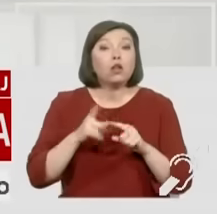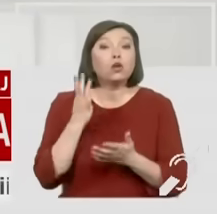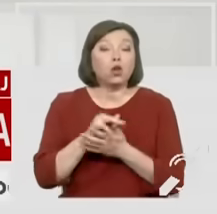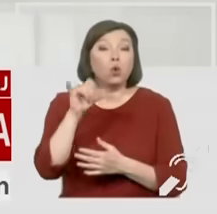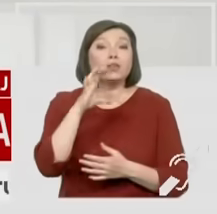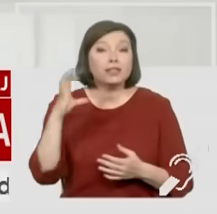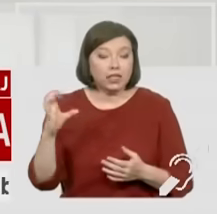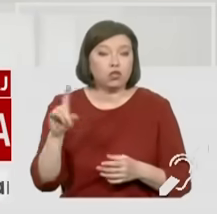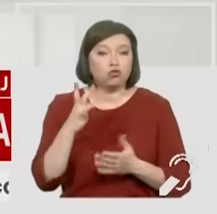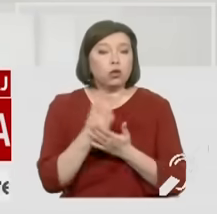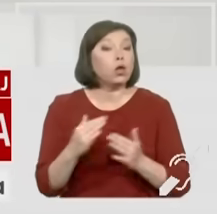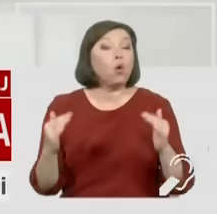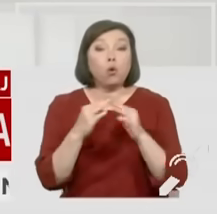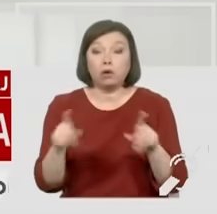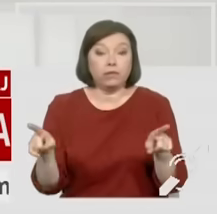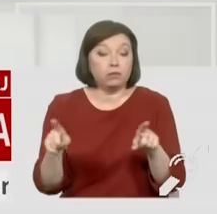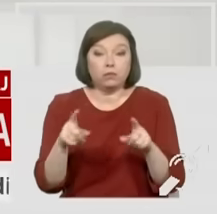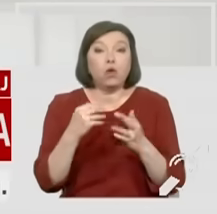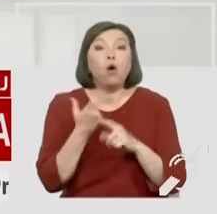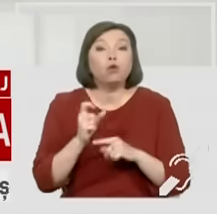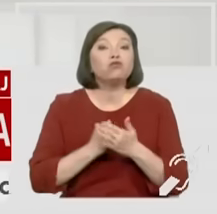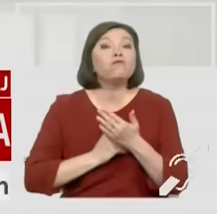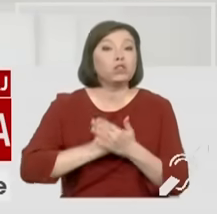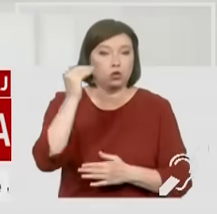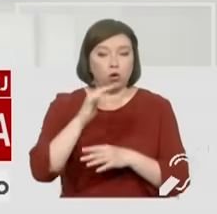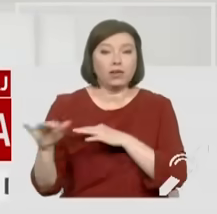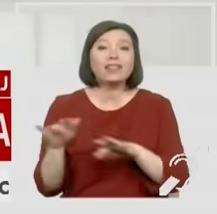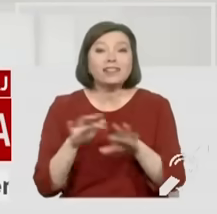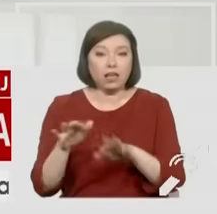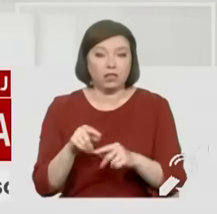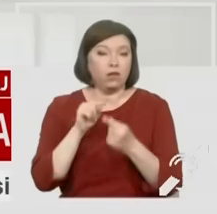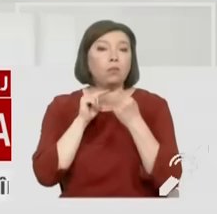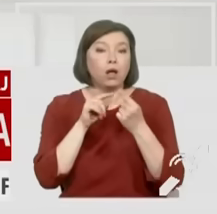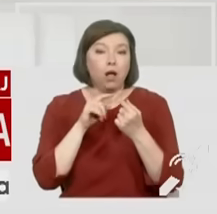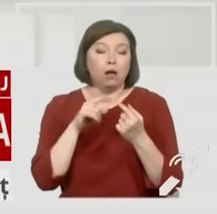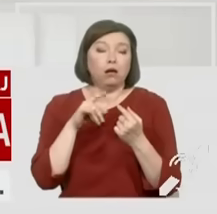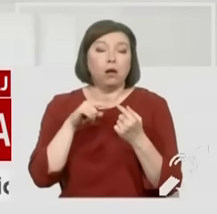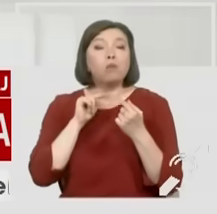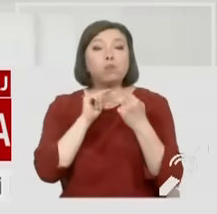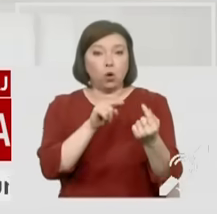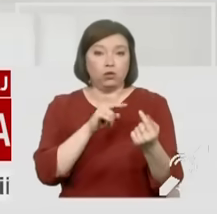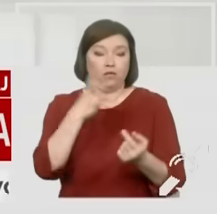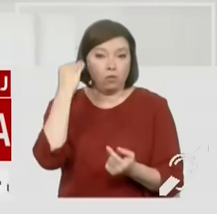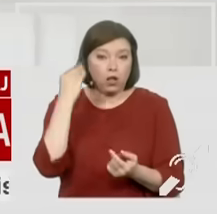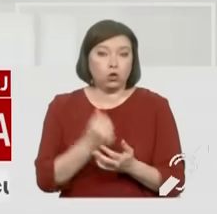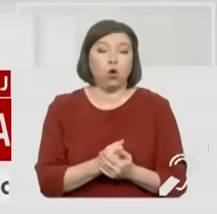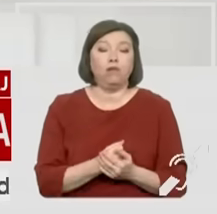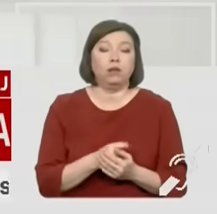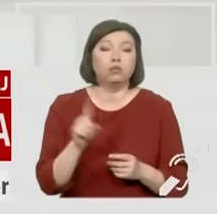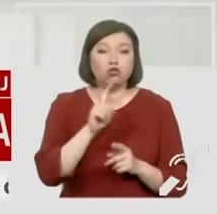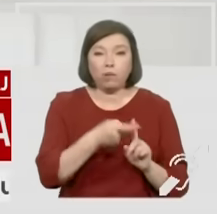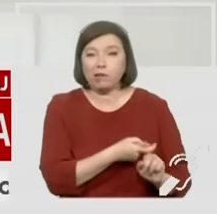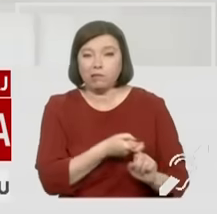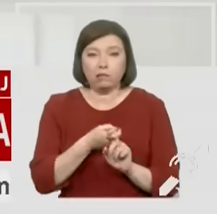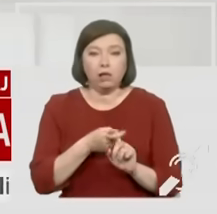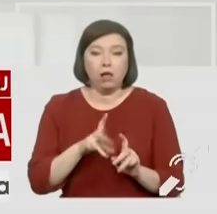indică asupra unui nivel fără precedent al intensității acțiunilor săvârșite de către Federația Rusă, orientate la ancorarea Republicii Moldova